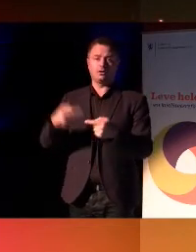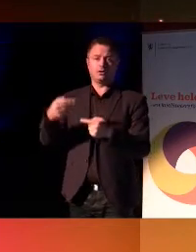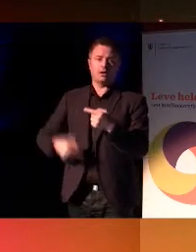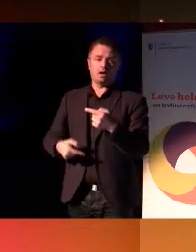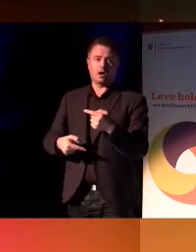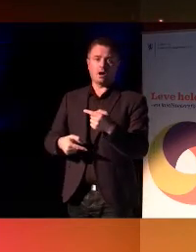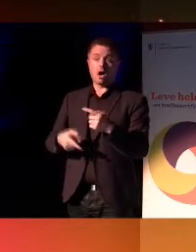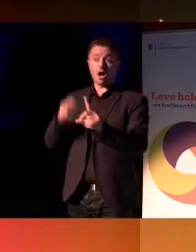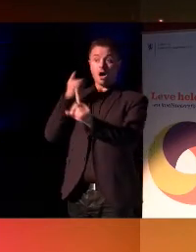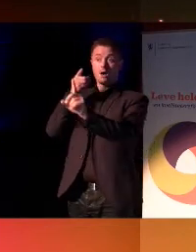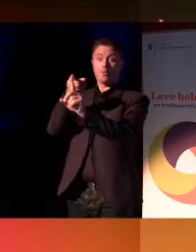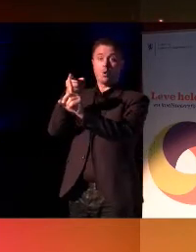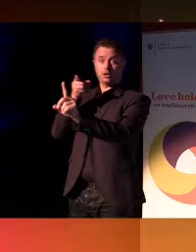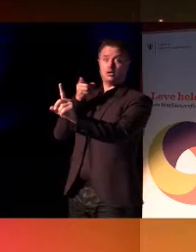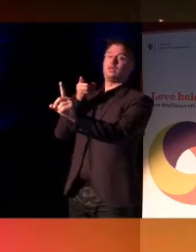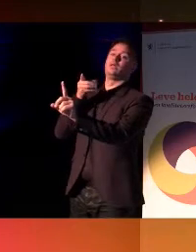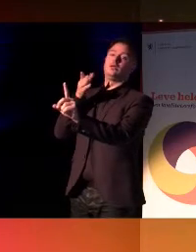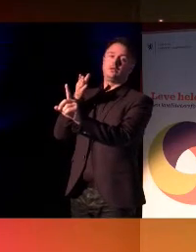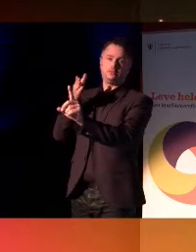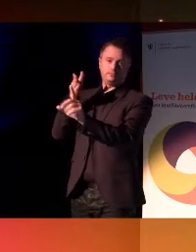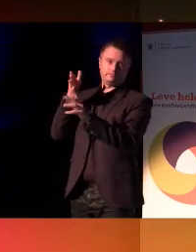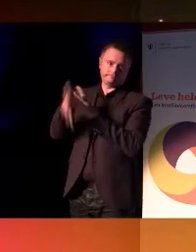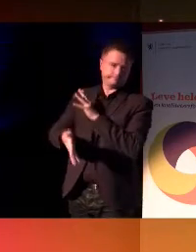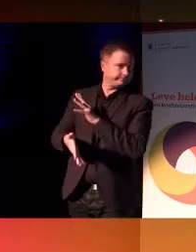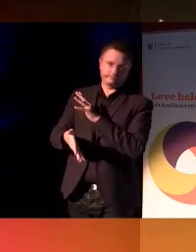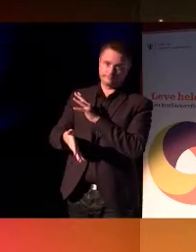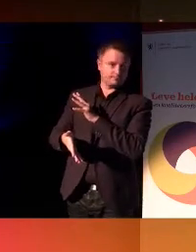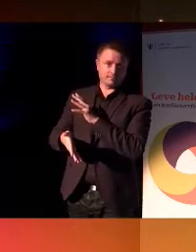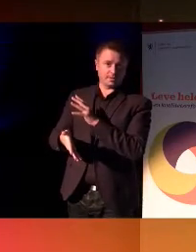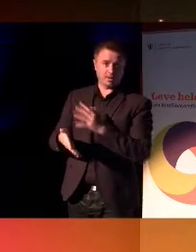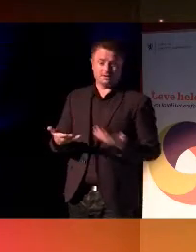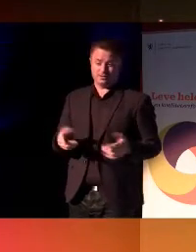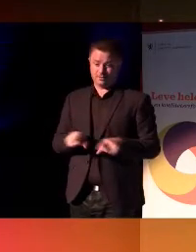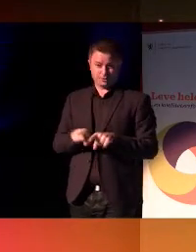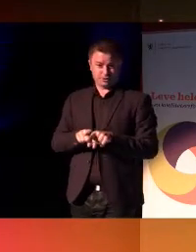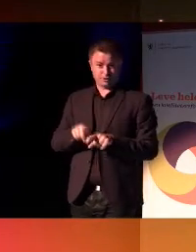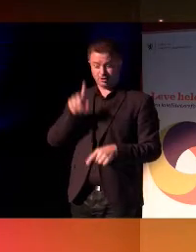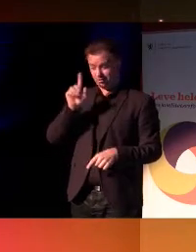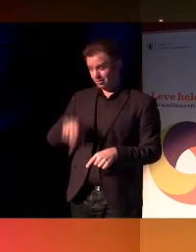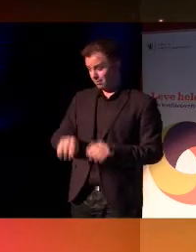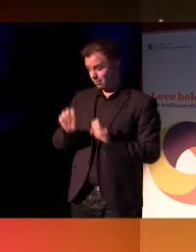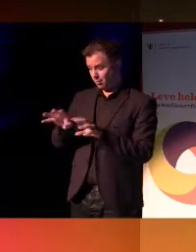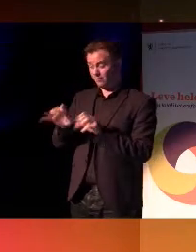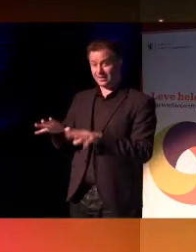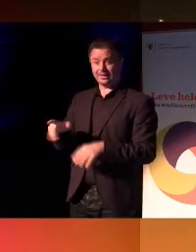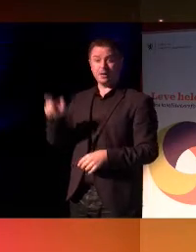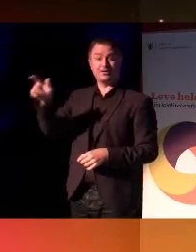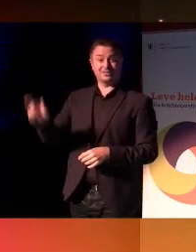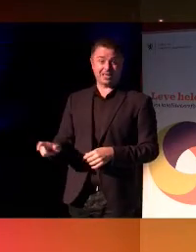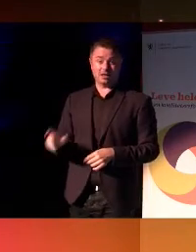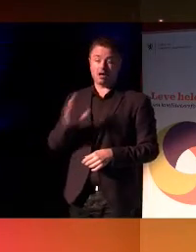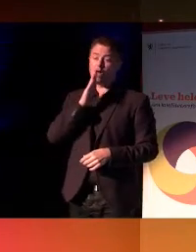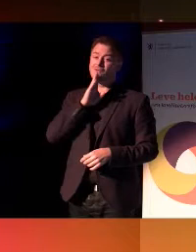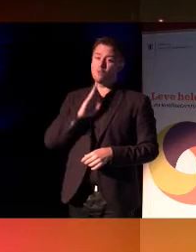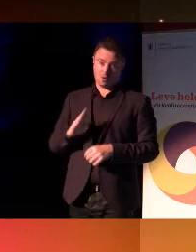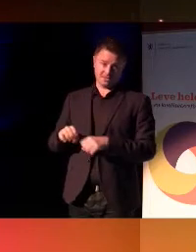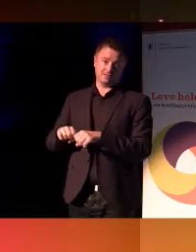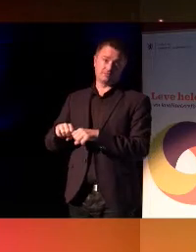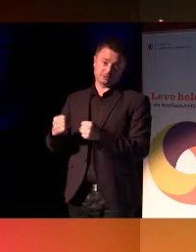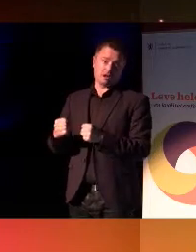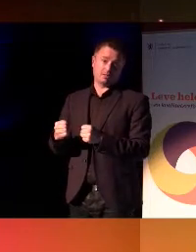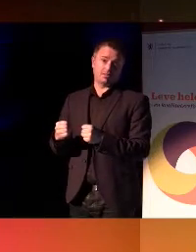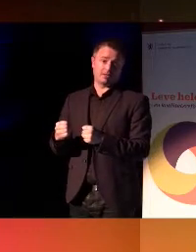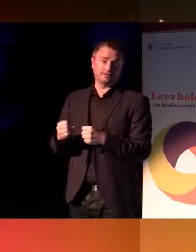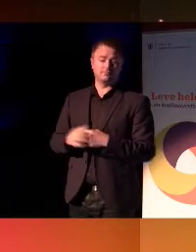legemiddelbehandlingen, og også kan I verste fall påføre pasientene alvorlig skade. Vi ser at det for